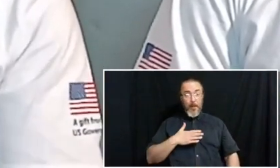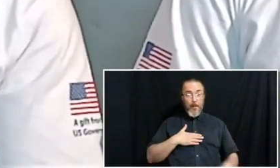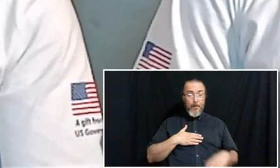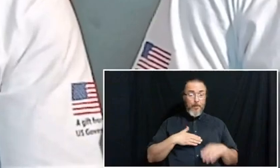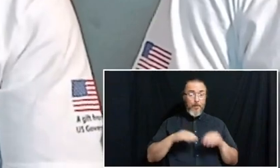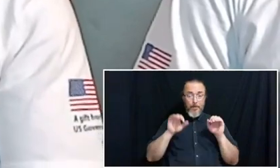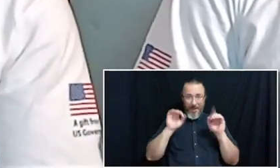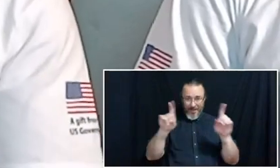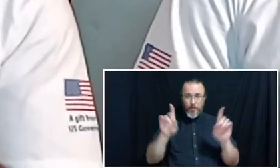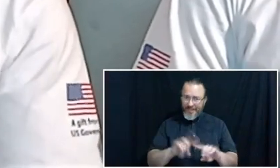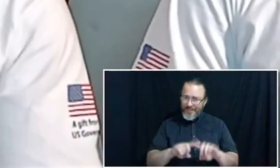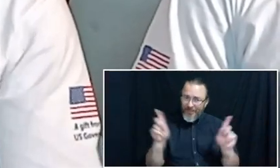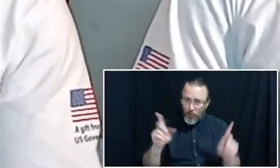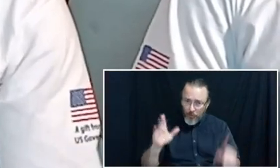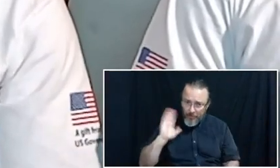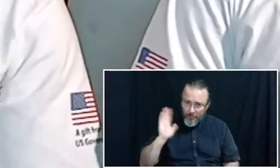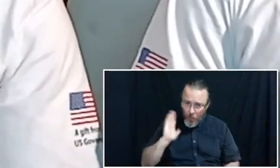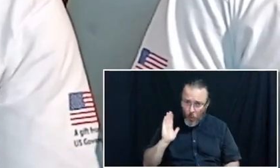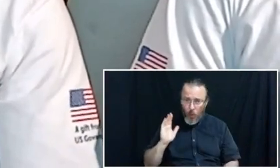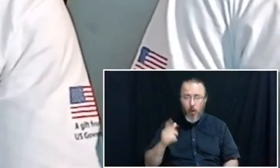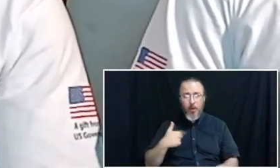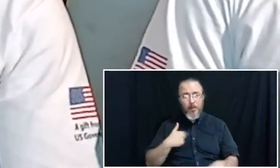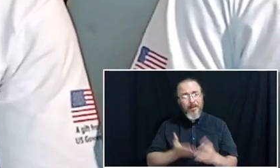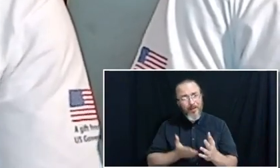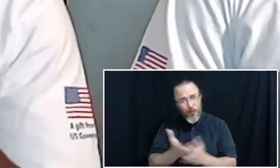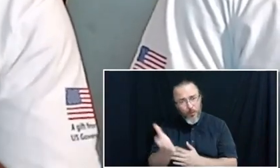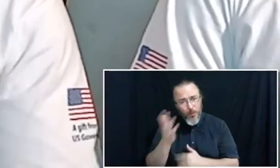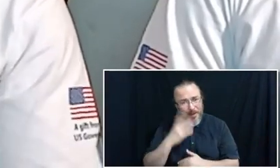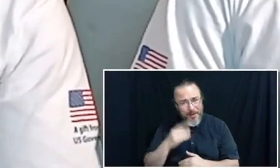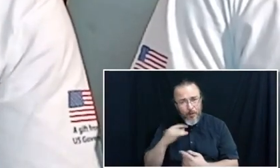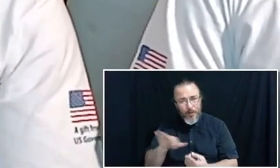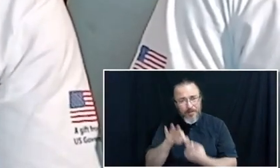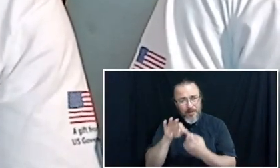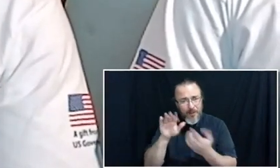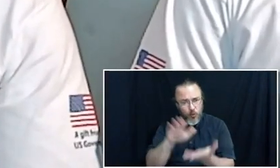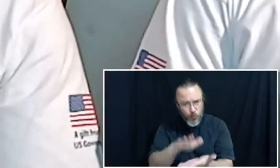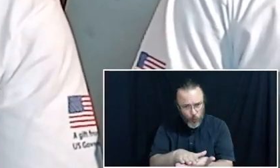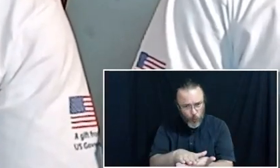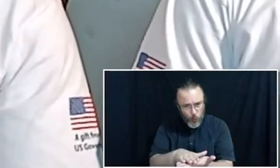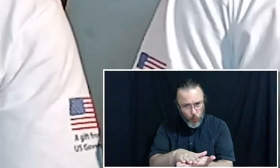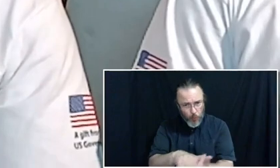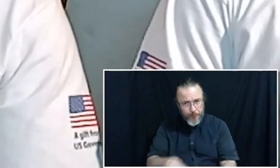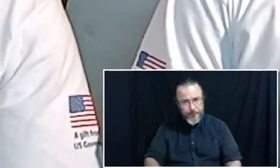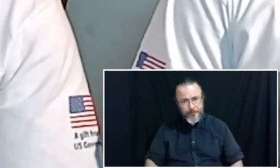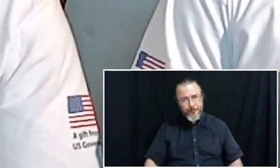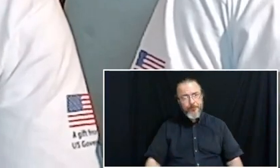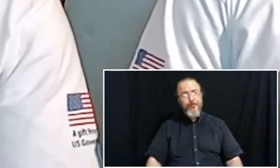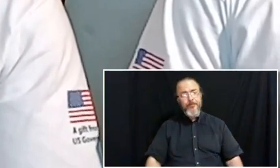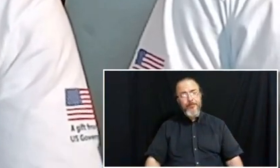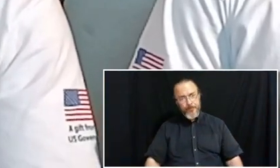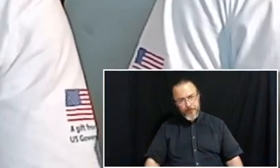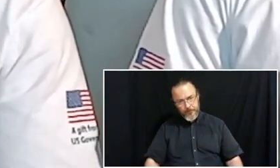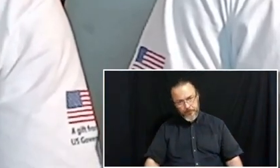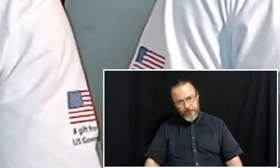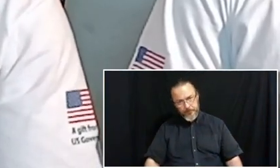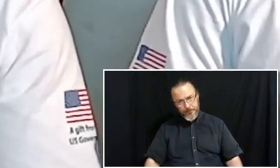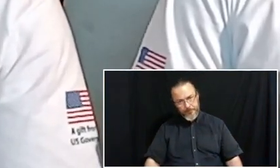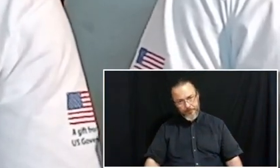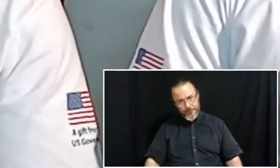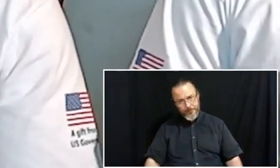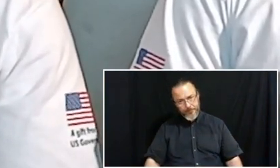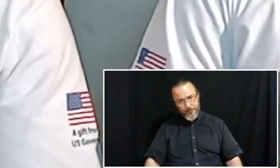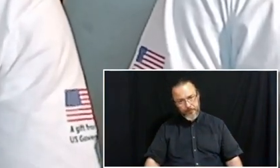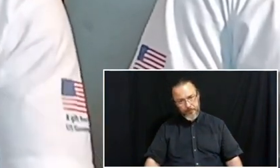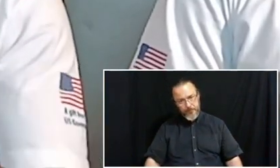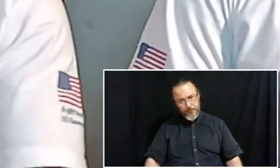Mon éducation a été un peu différente car je suis allé dans une école spécialisée où j'avais des homologues qui